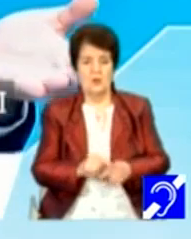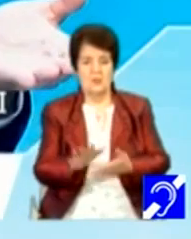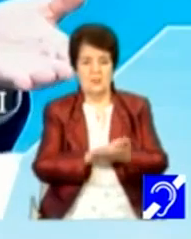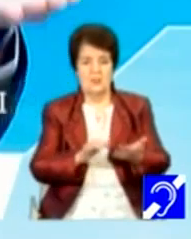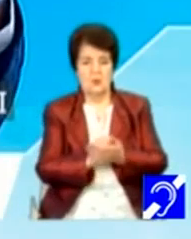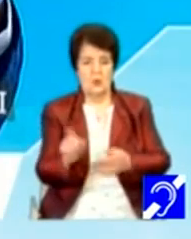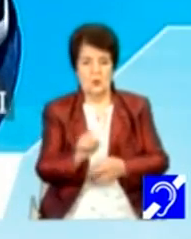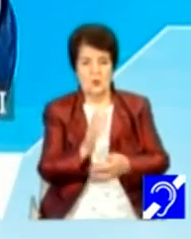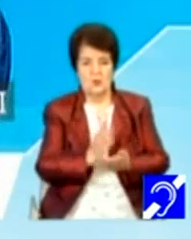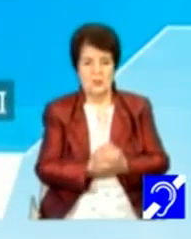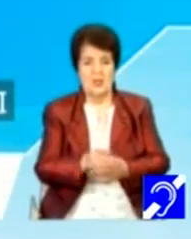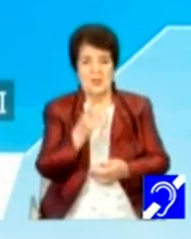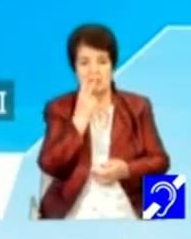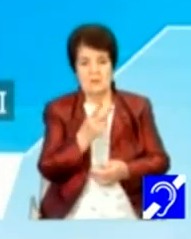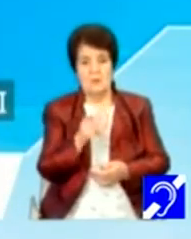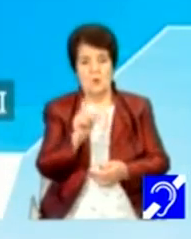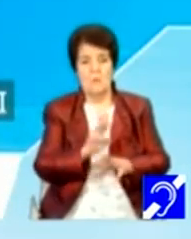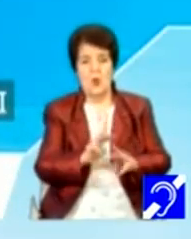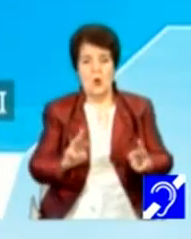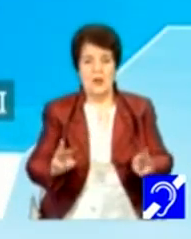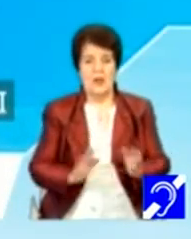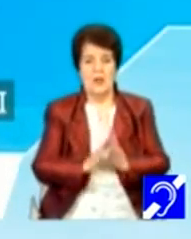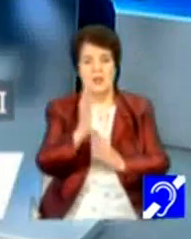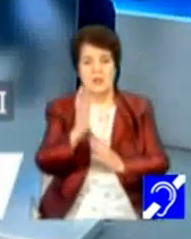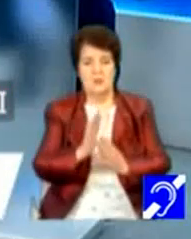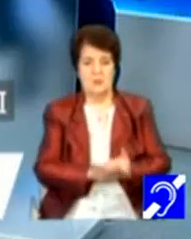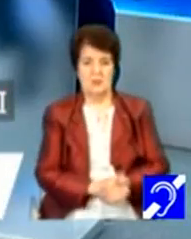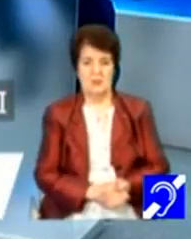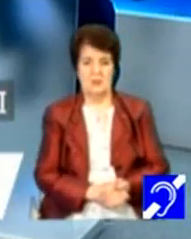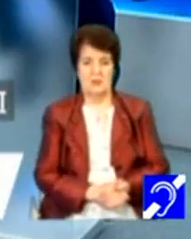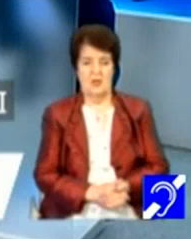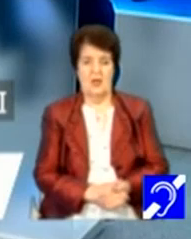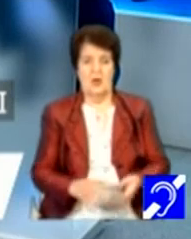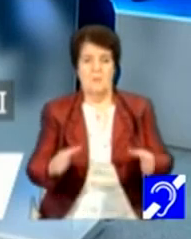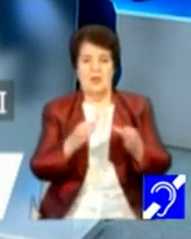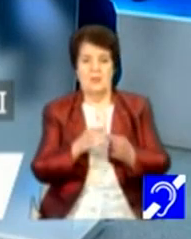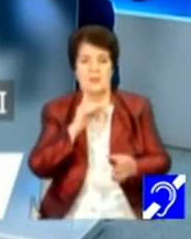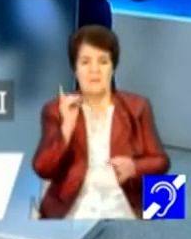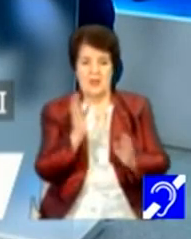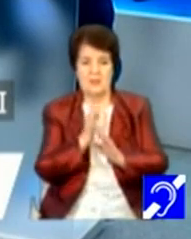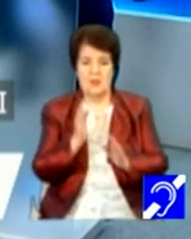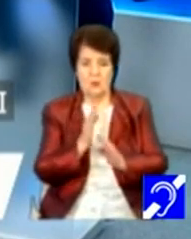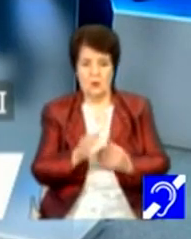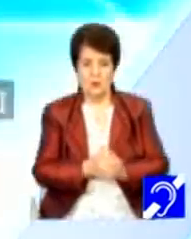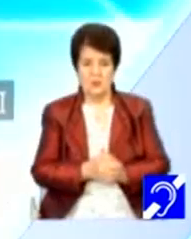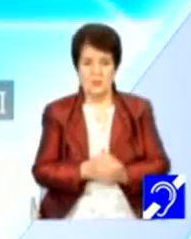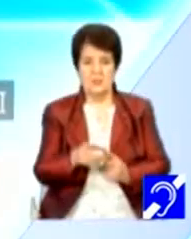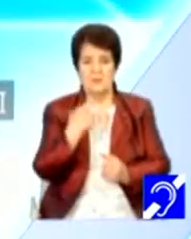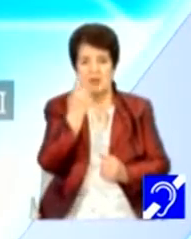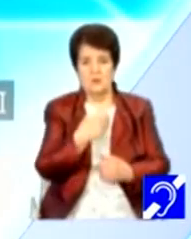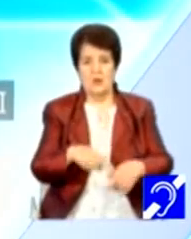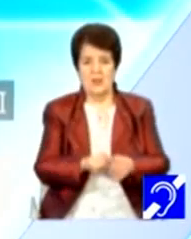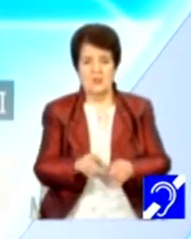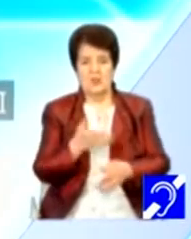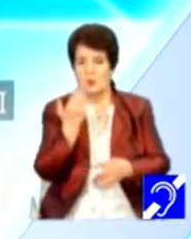cum acest top de milionari crește. Da? Știți, în Partidul Verde Ecologist, așa, persoane